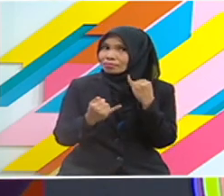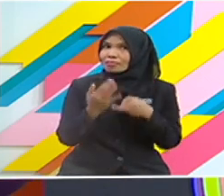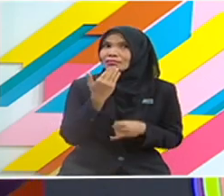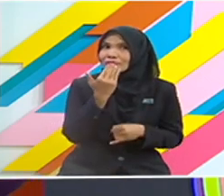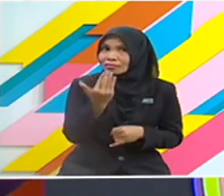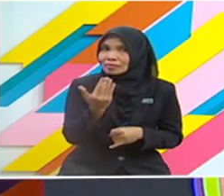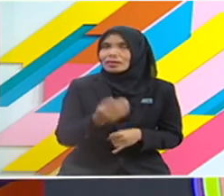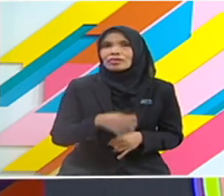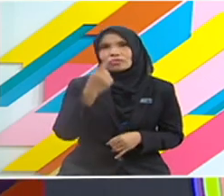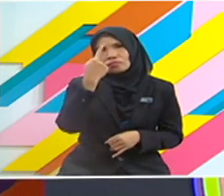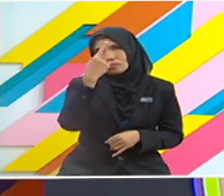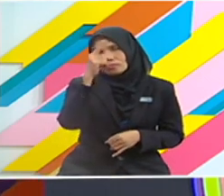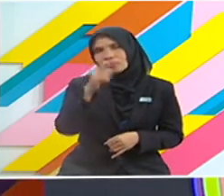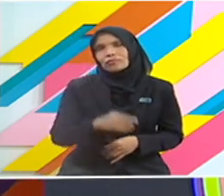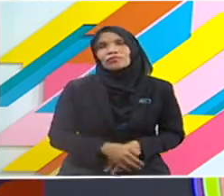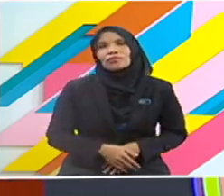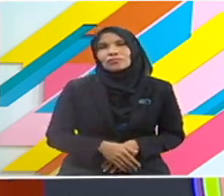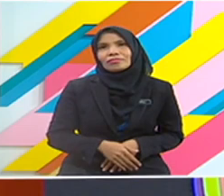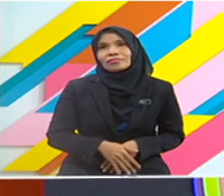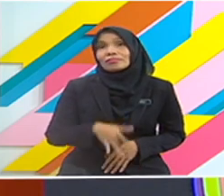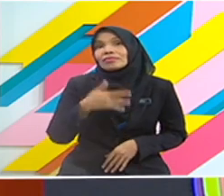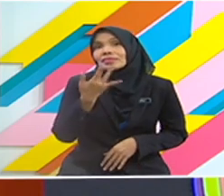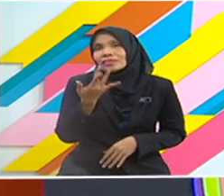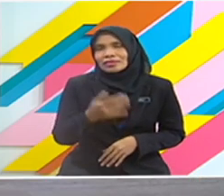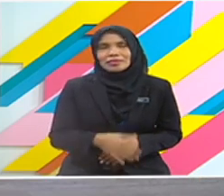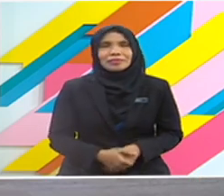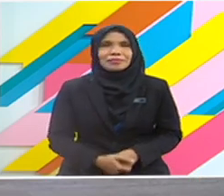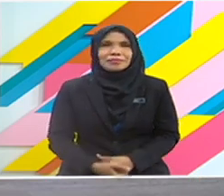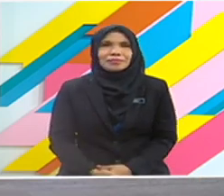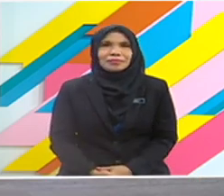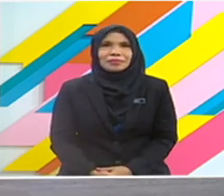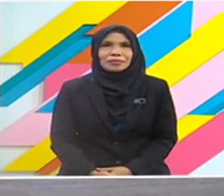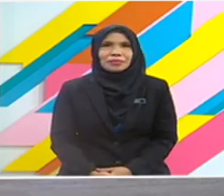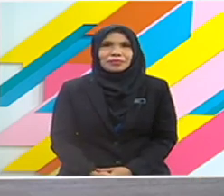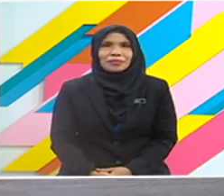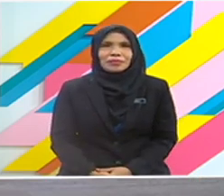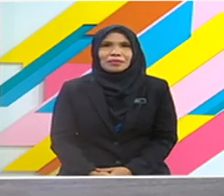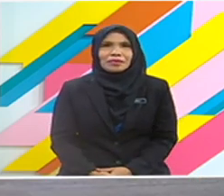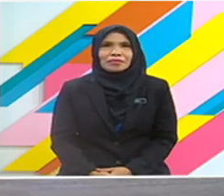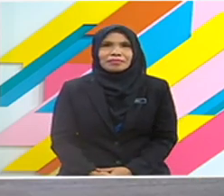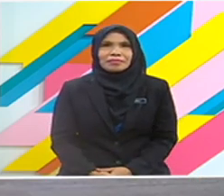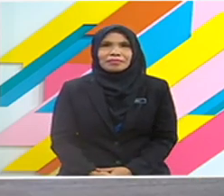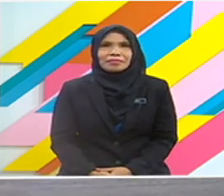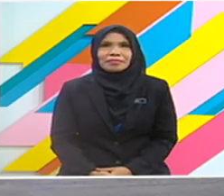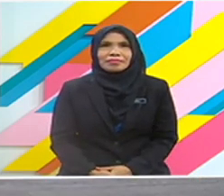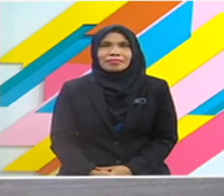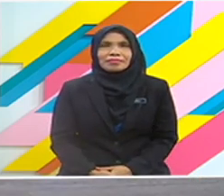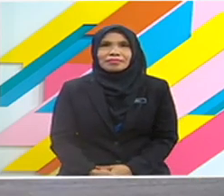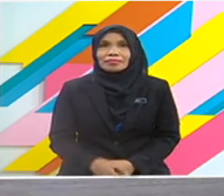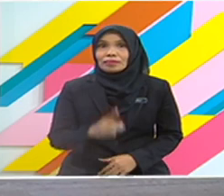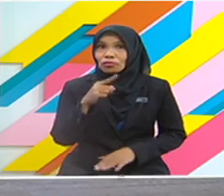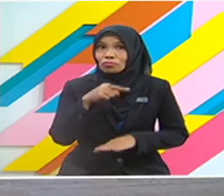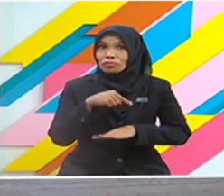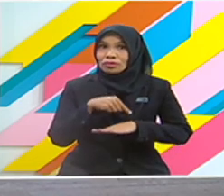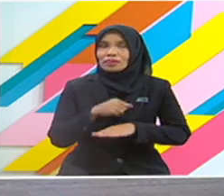merasa, rangsangannya rasa. Okey, baiklah. 1 jam pembelajaran hari ini memberi manfaat kepada adik-adik